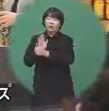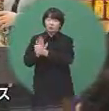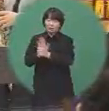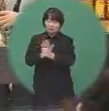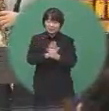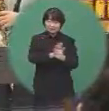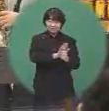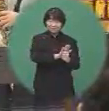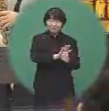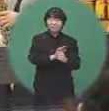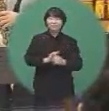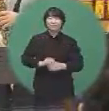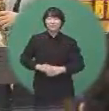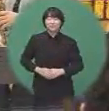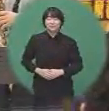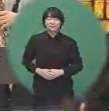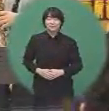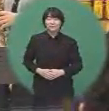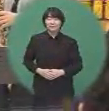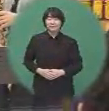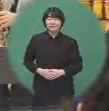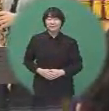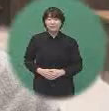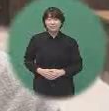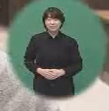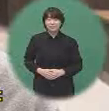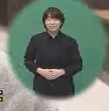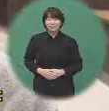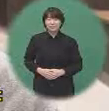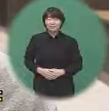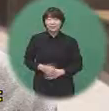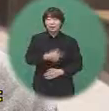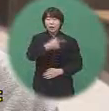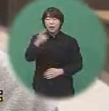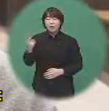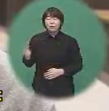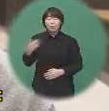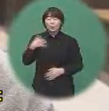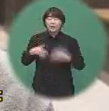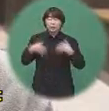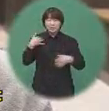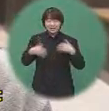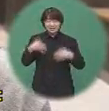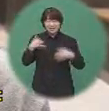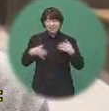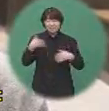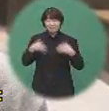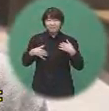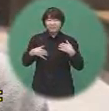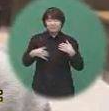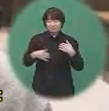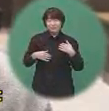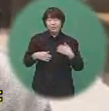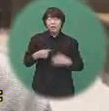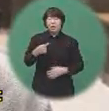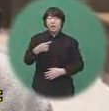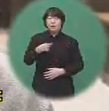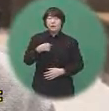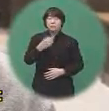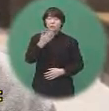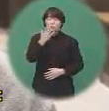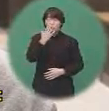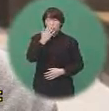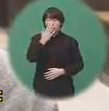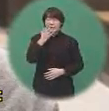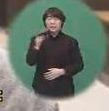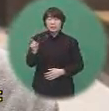。 そうなる、ならないぐらいがいい。 すごい楽しかったのと、あと自分の弱点